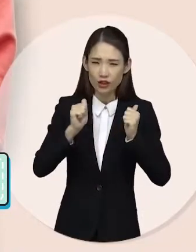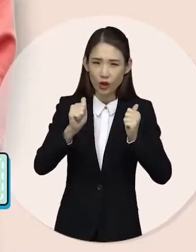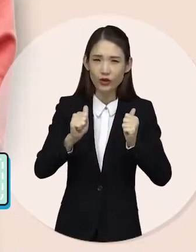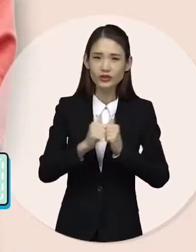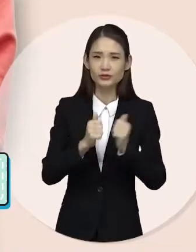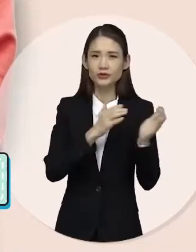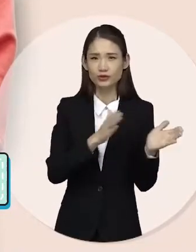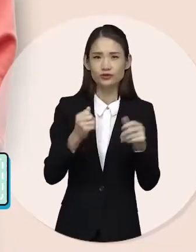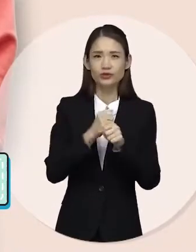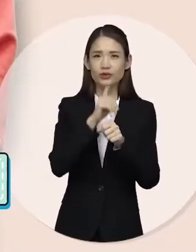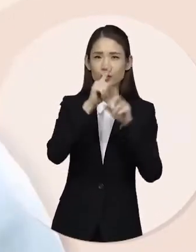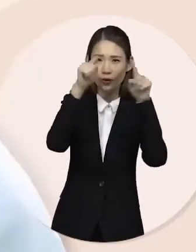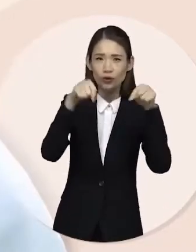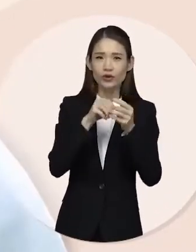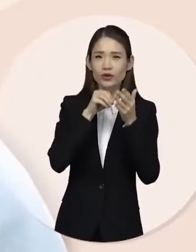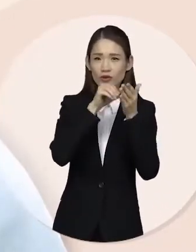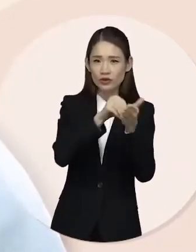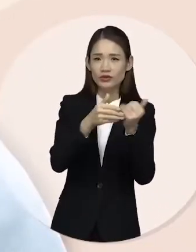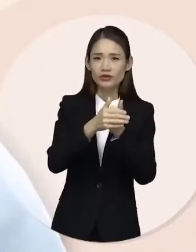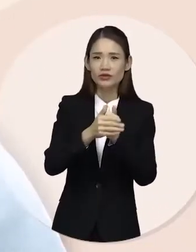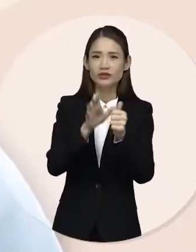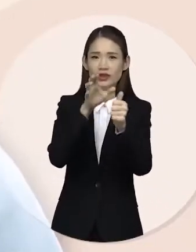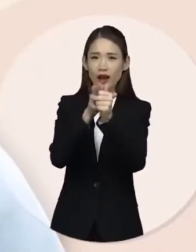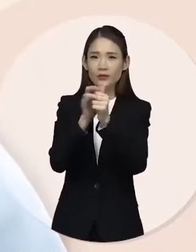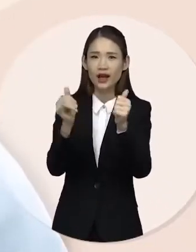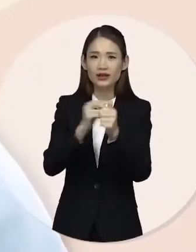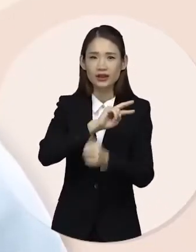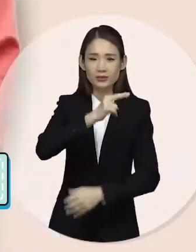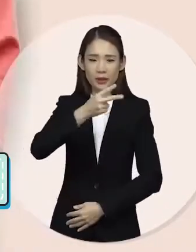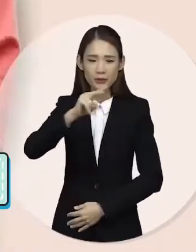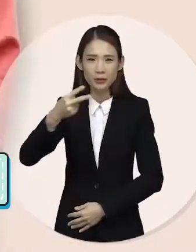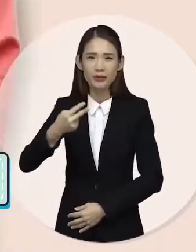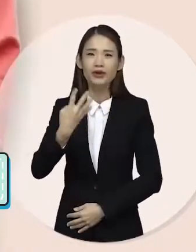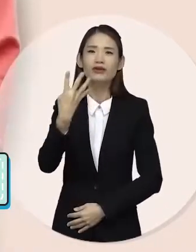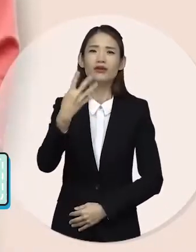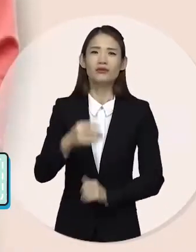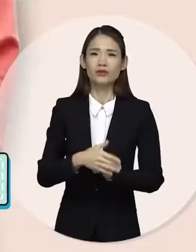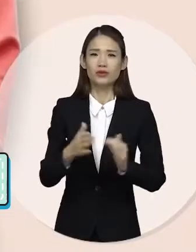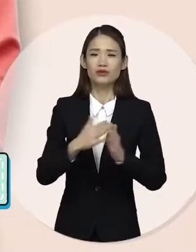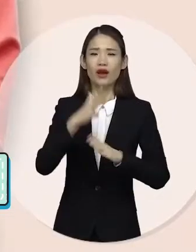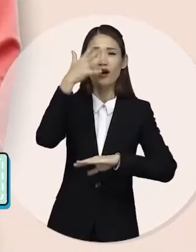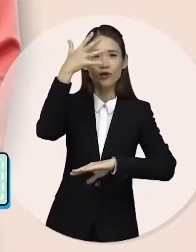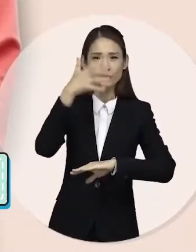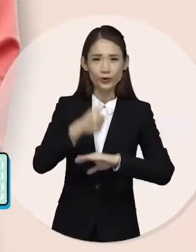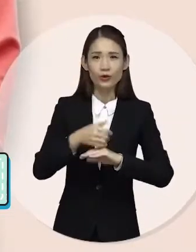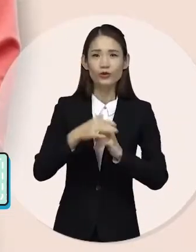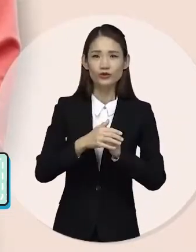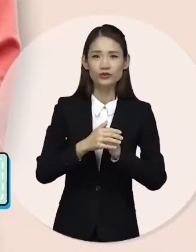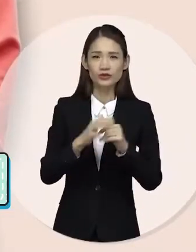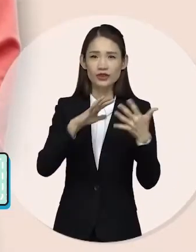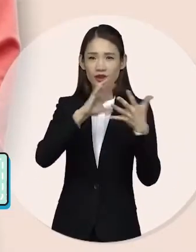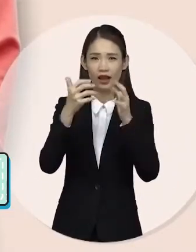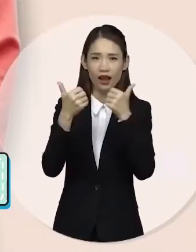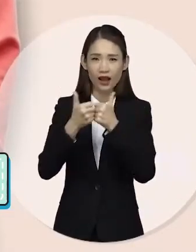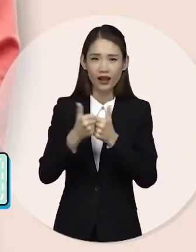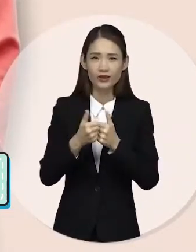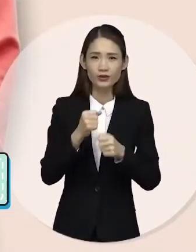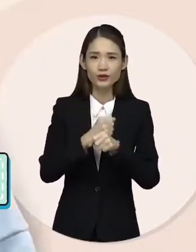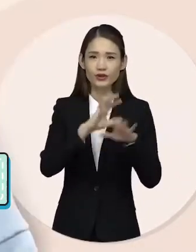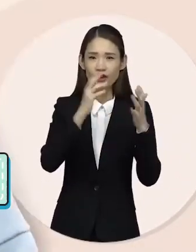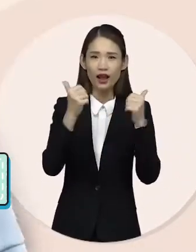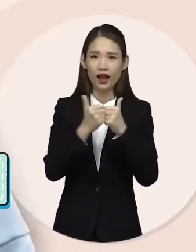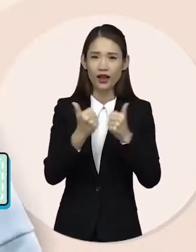열심히 공부해서 보고서 내고 근데 담당자가 4번이나 바뀌고 해서 저희가 결국 간담회를